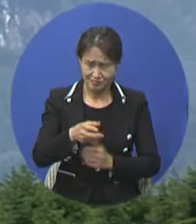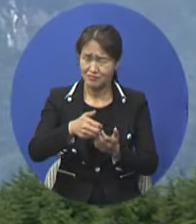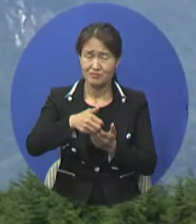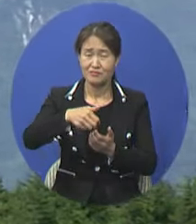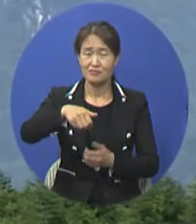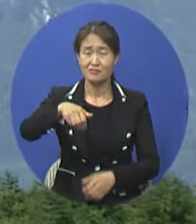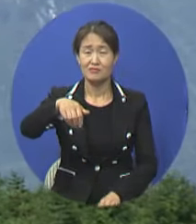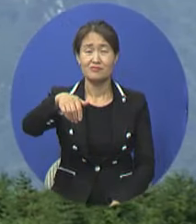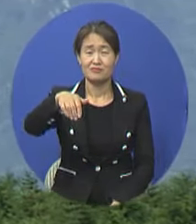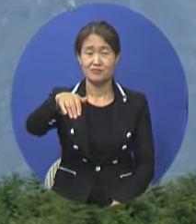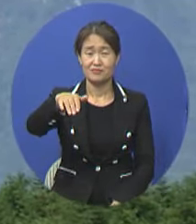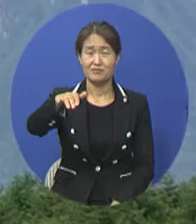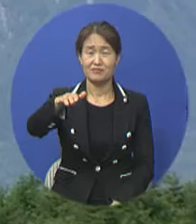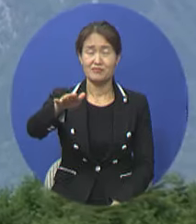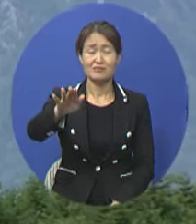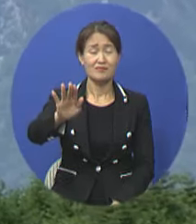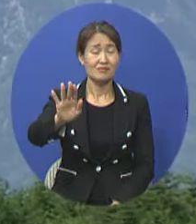떠나간다.